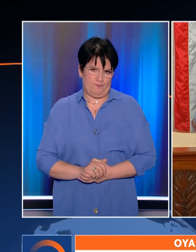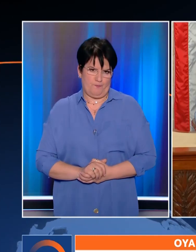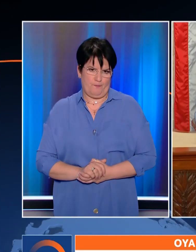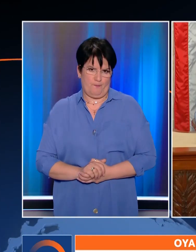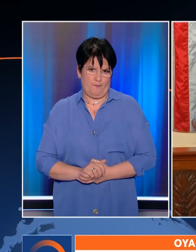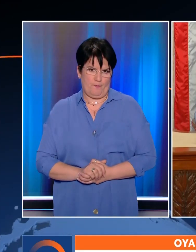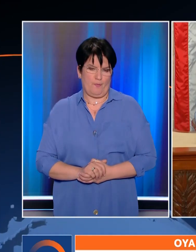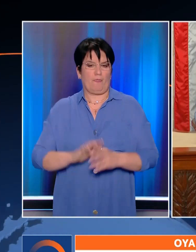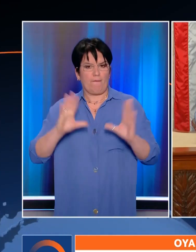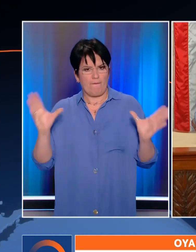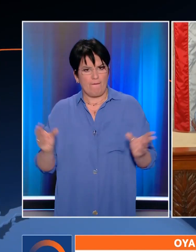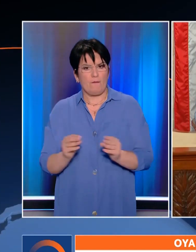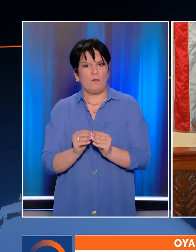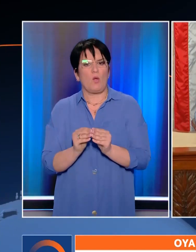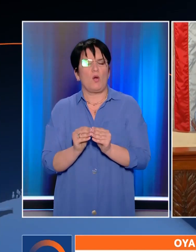Η εισαγωγή LNG,